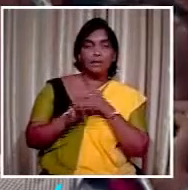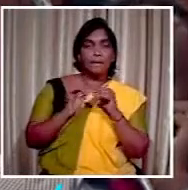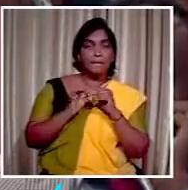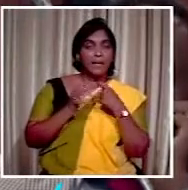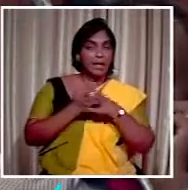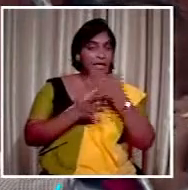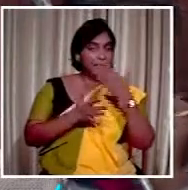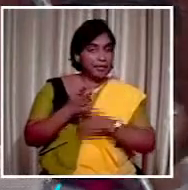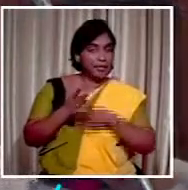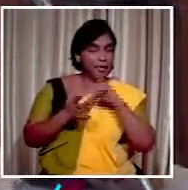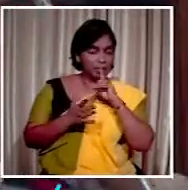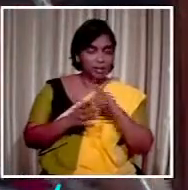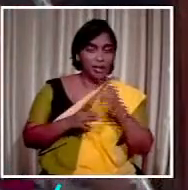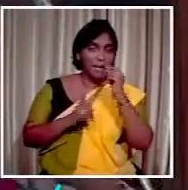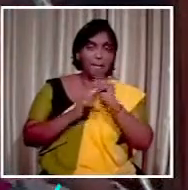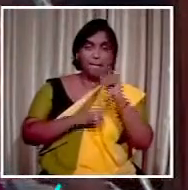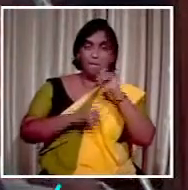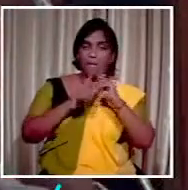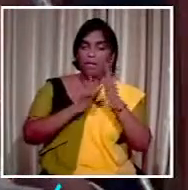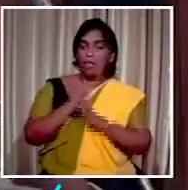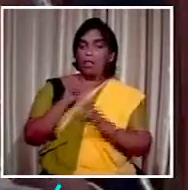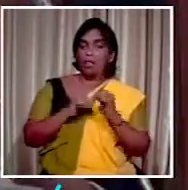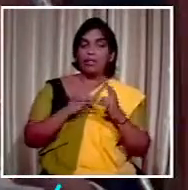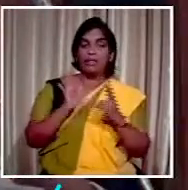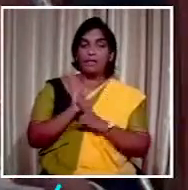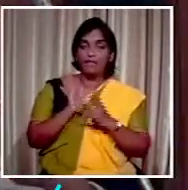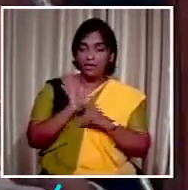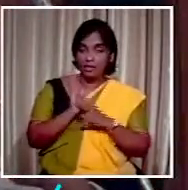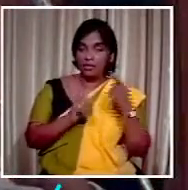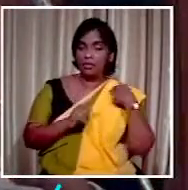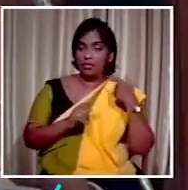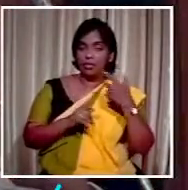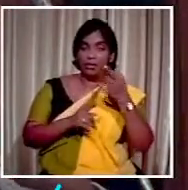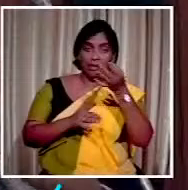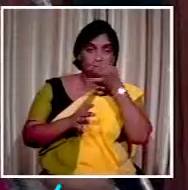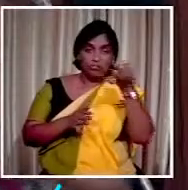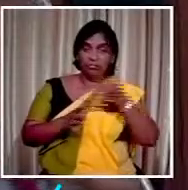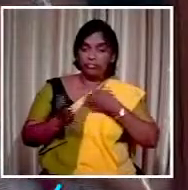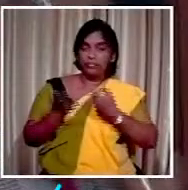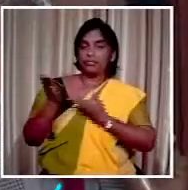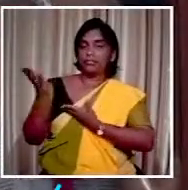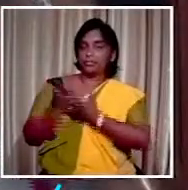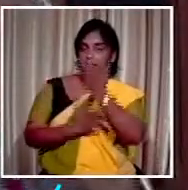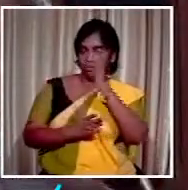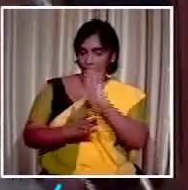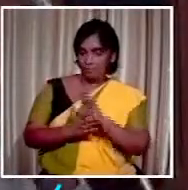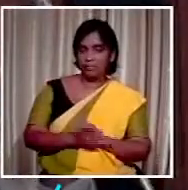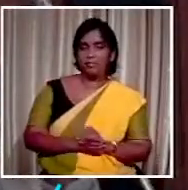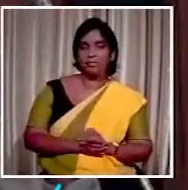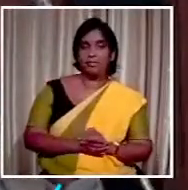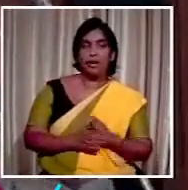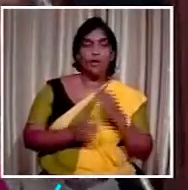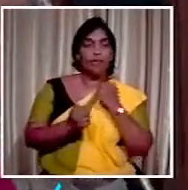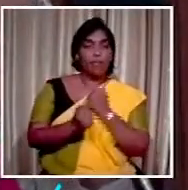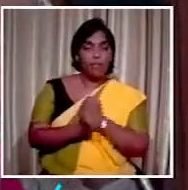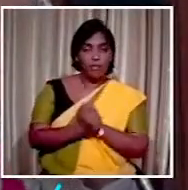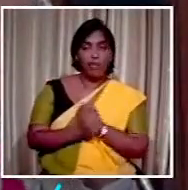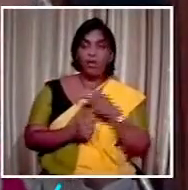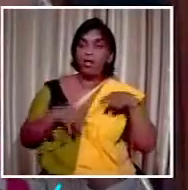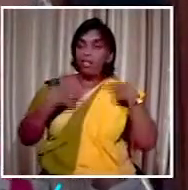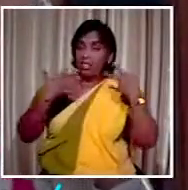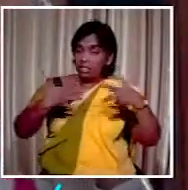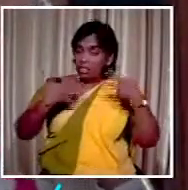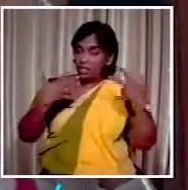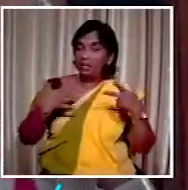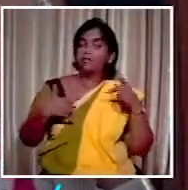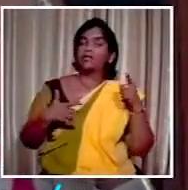කියනවා පාර්ලිමේන්තු මන්ත්‍රී විජේදාස රාජපක්ෂගේ පැමිණිල්ලක් උඩයි මේක ඉදිරිපත් කරන්න කියලා. ඒ කියන්නේ පොලිසිය දවස් 8ක්